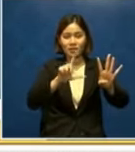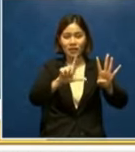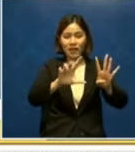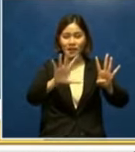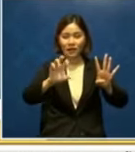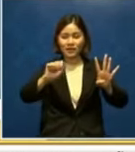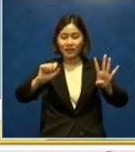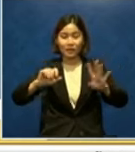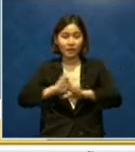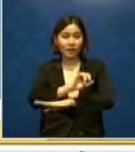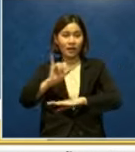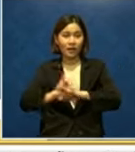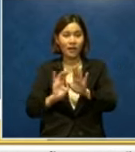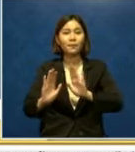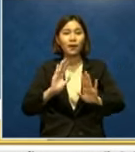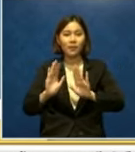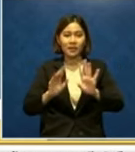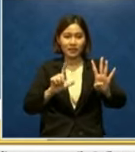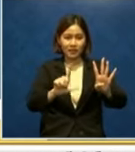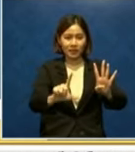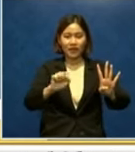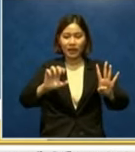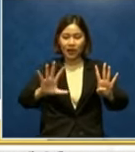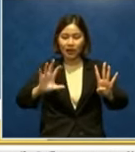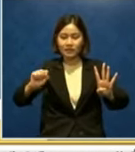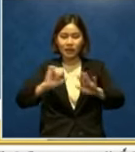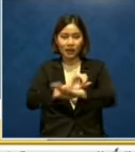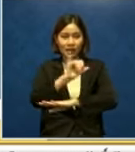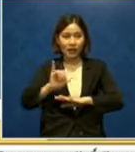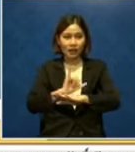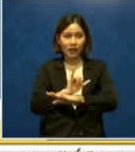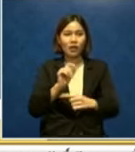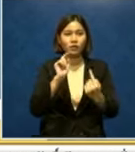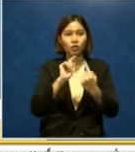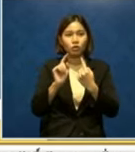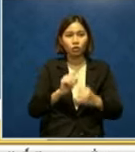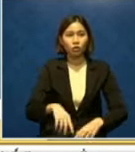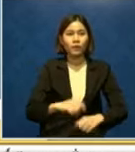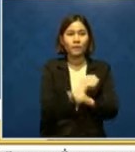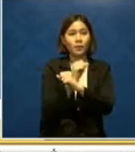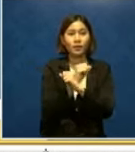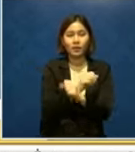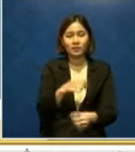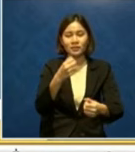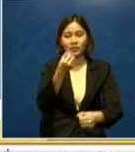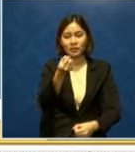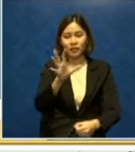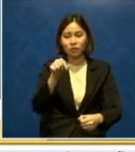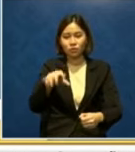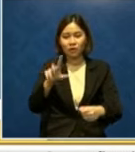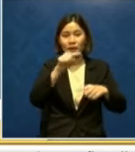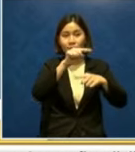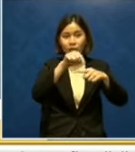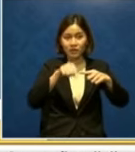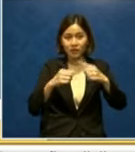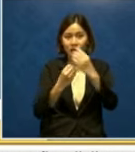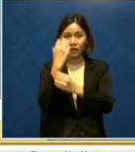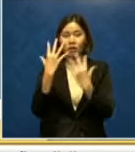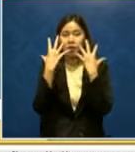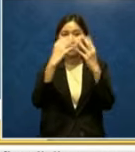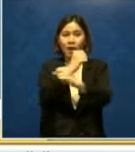500,000ไร่ครับโดยประมาณเป็นที่อุทยาน 15.5 perป่าสงวนแห่งชาติ